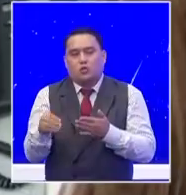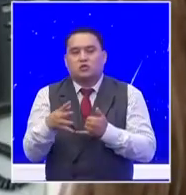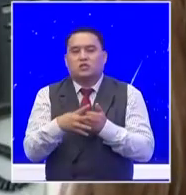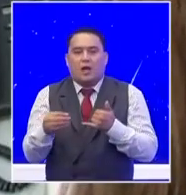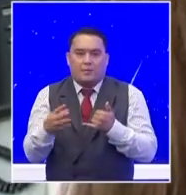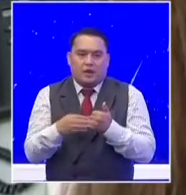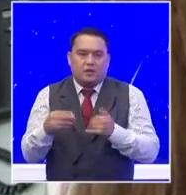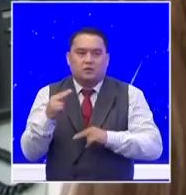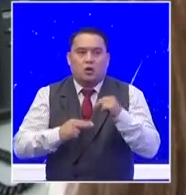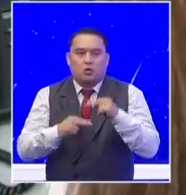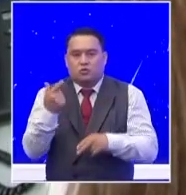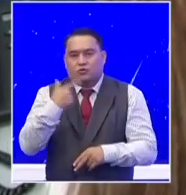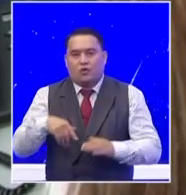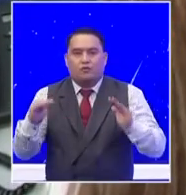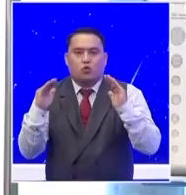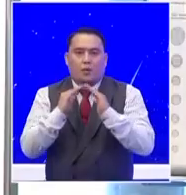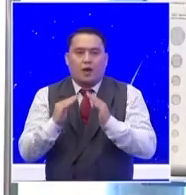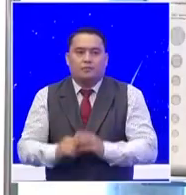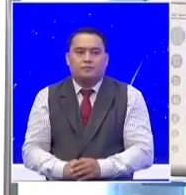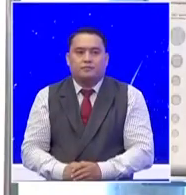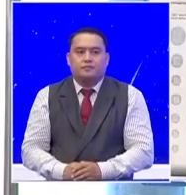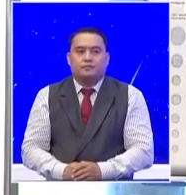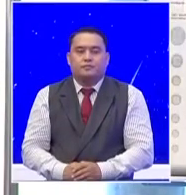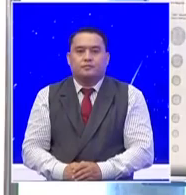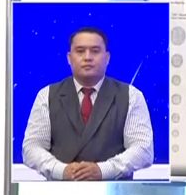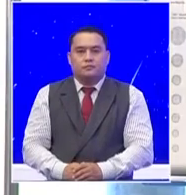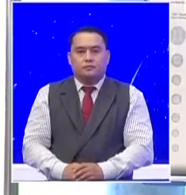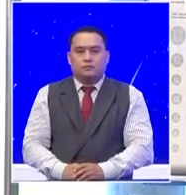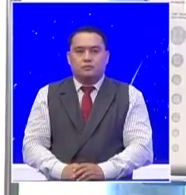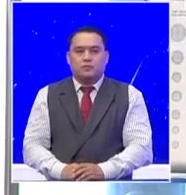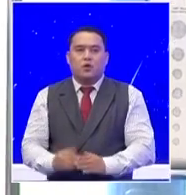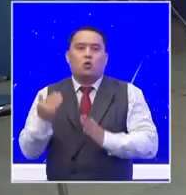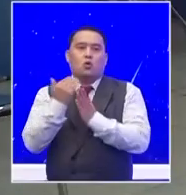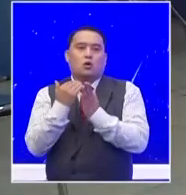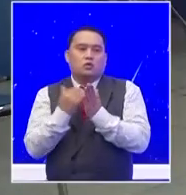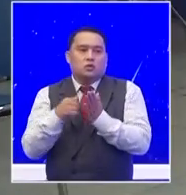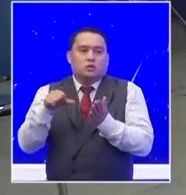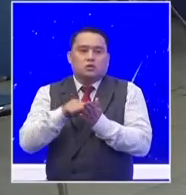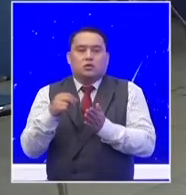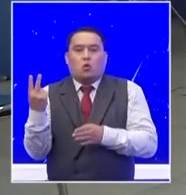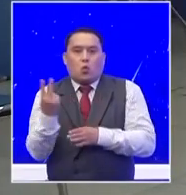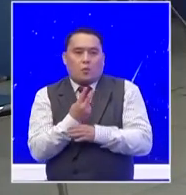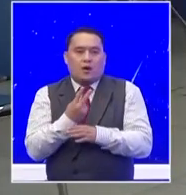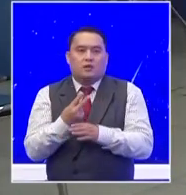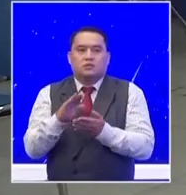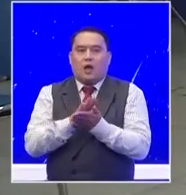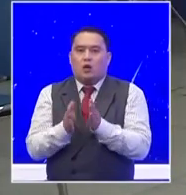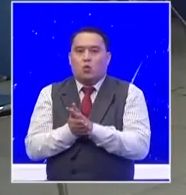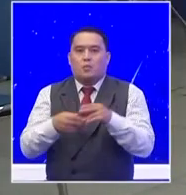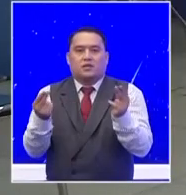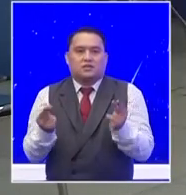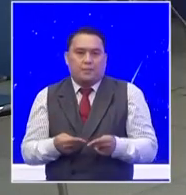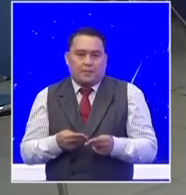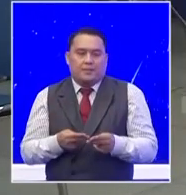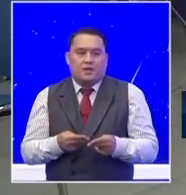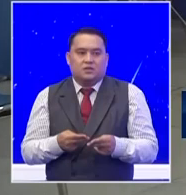участка под строительство собственного дома. Для того, чтобы участвовать в этой программе, один или оба супруга должны заключить депозит